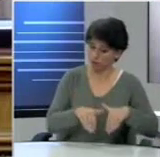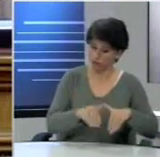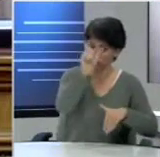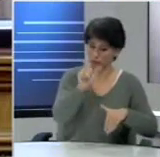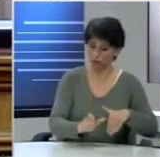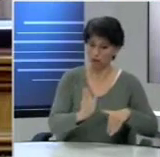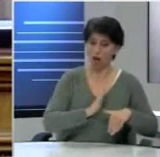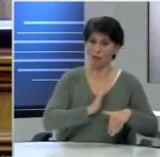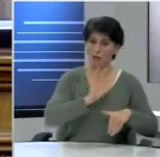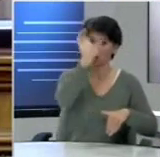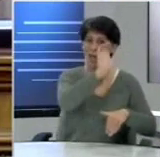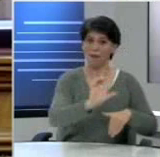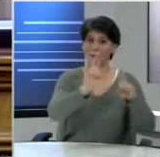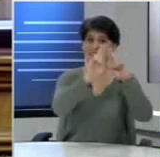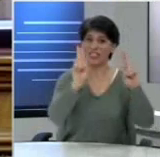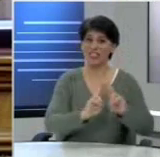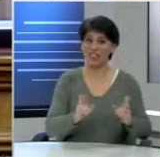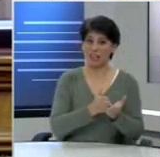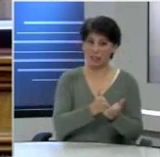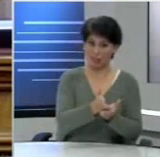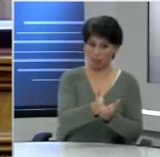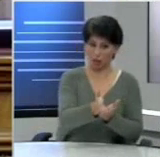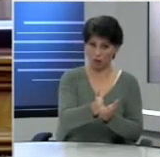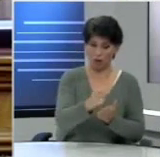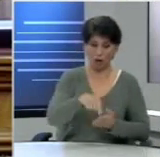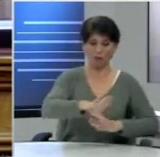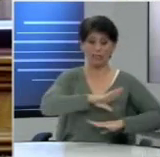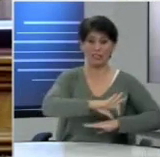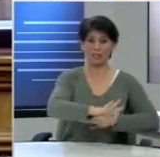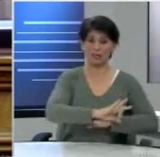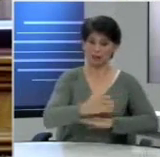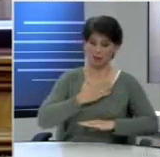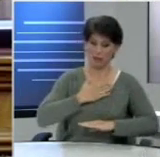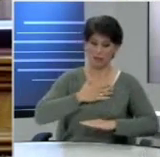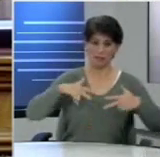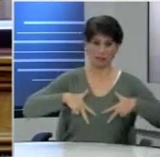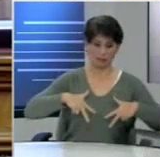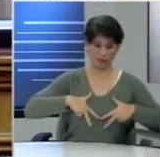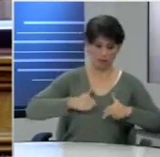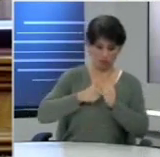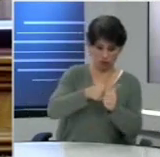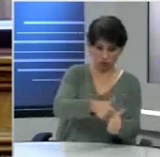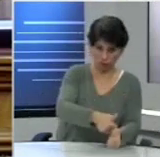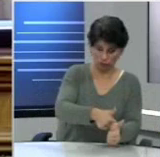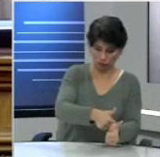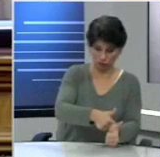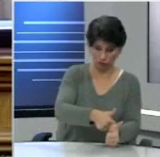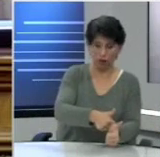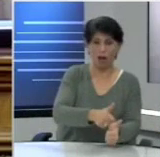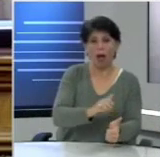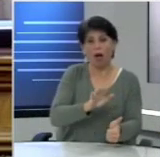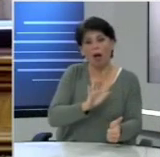άνθρωπο και το ευρωπαϊκό και διεθνές δίκαιο, μια στρατηγική που ακολουθούσε η δική μας η κυβέρνηση, που